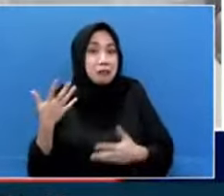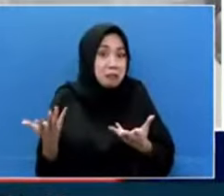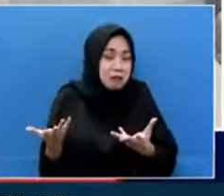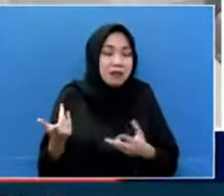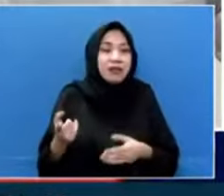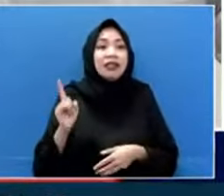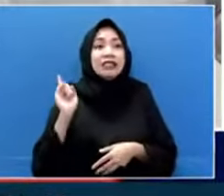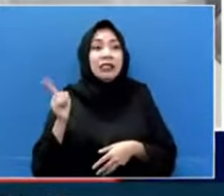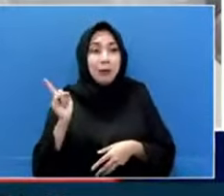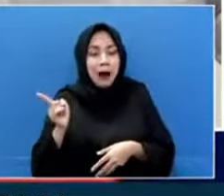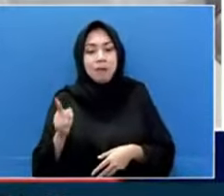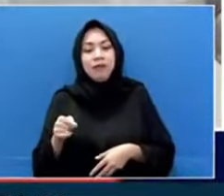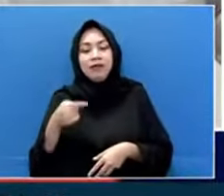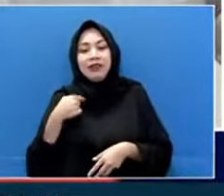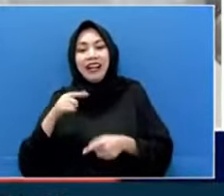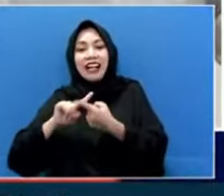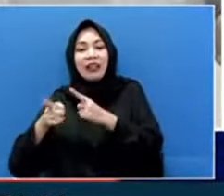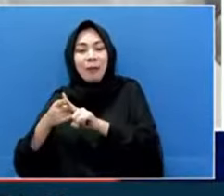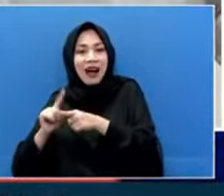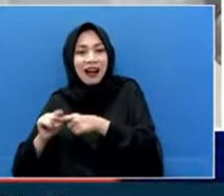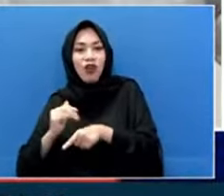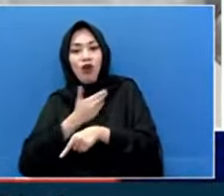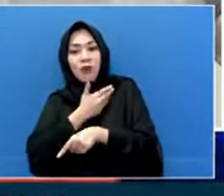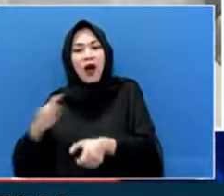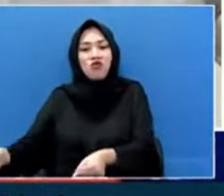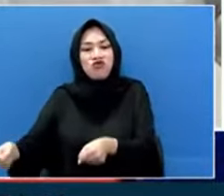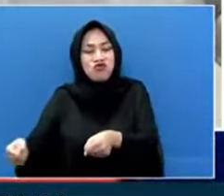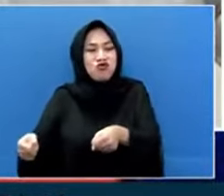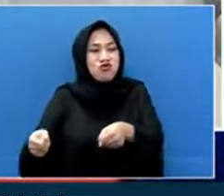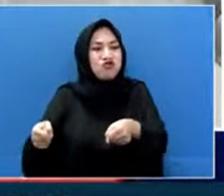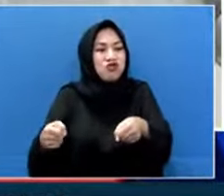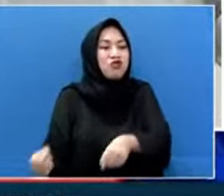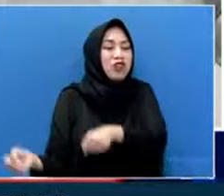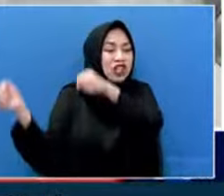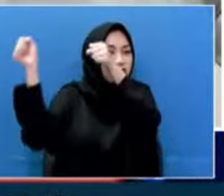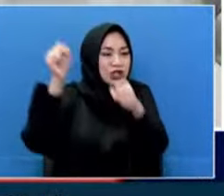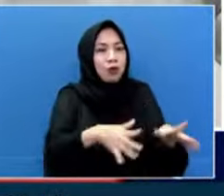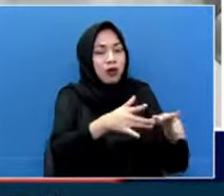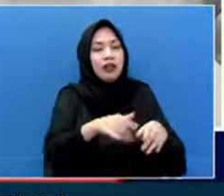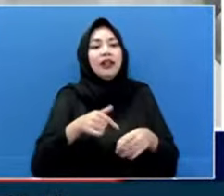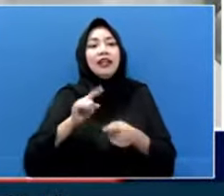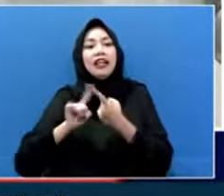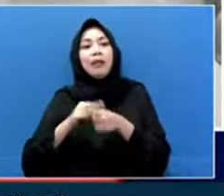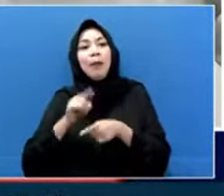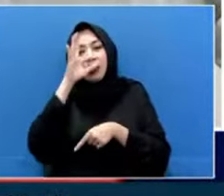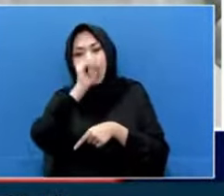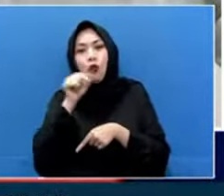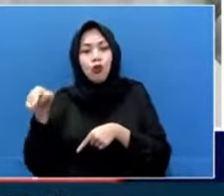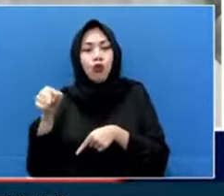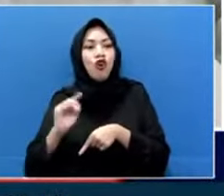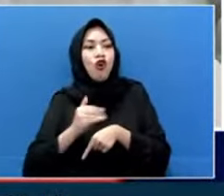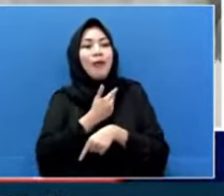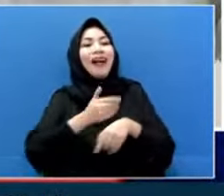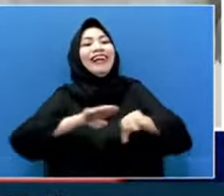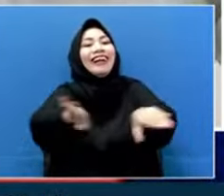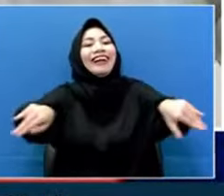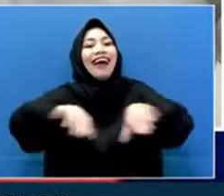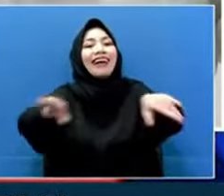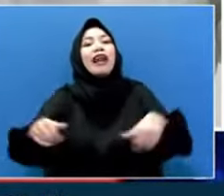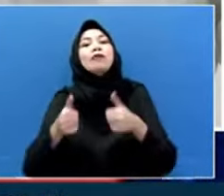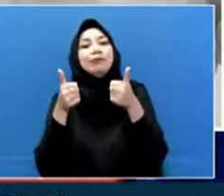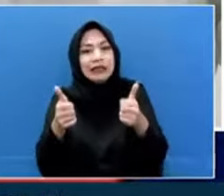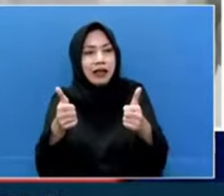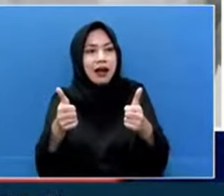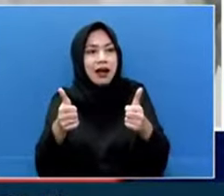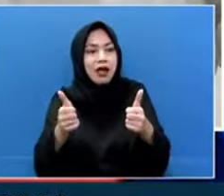diceburkan atau teman-teman dari korban sendiri ahui persis bahwa korban ini adalah bisa berenang sehingga diceburkan dan